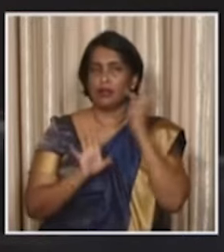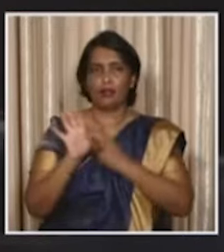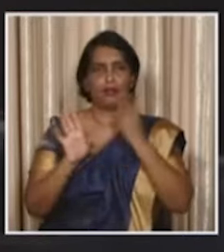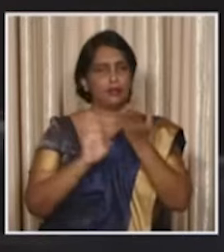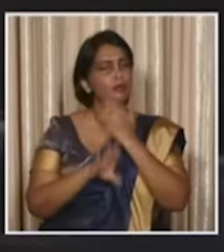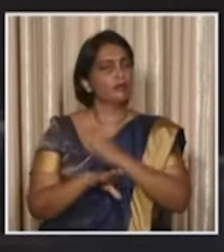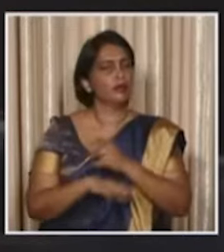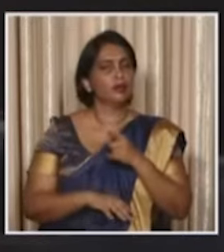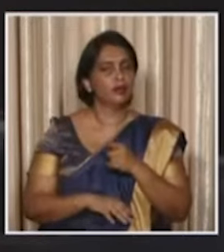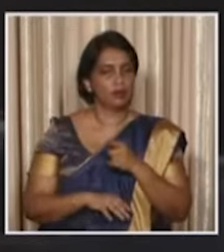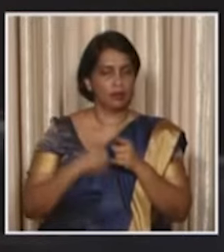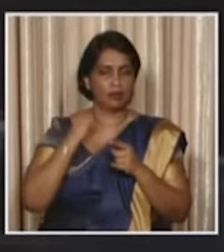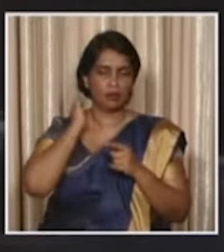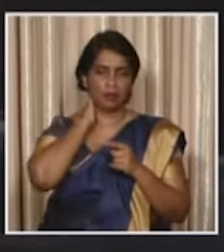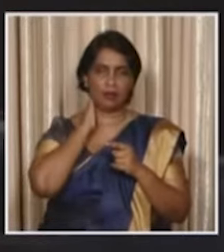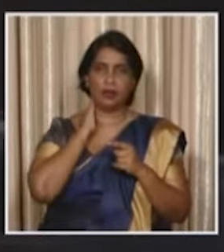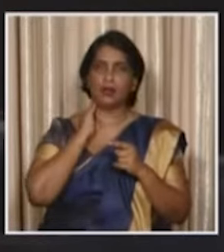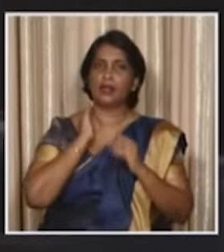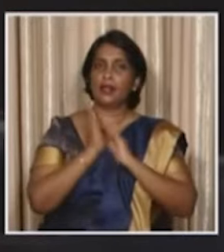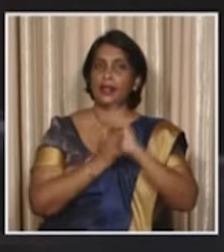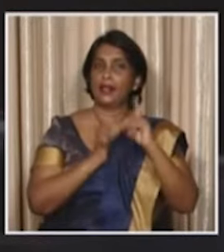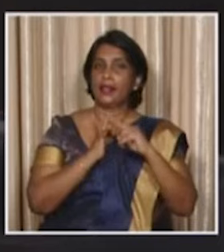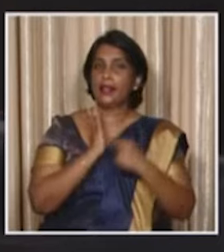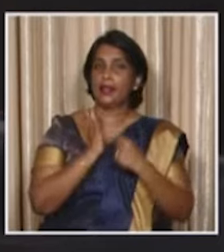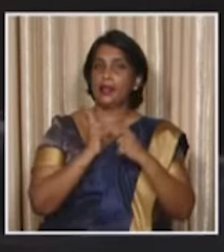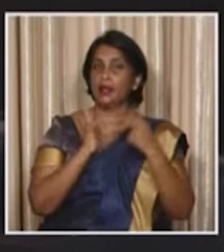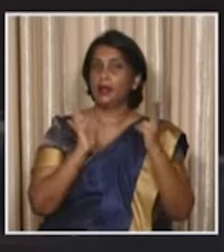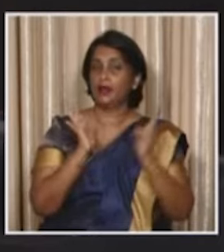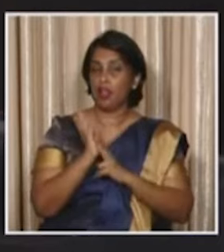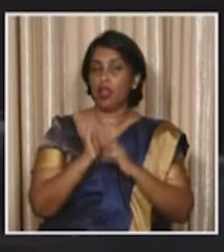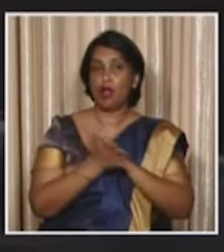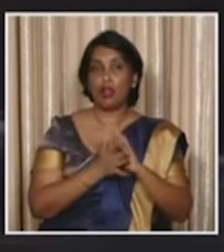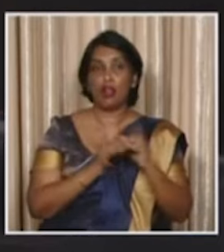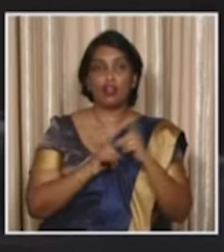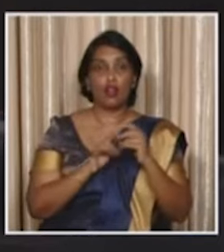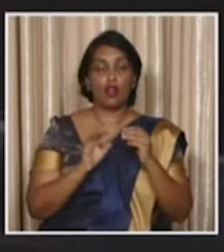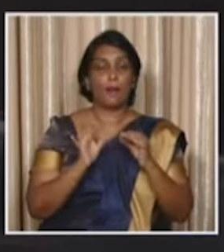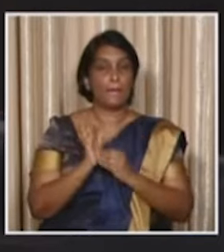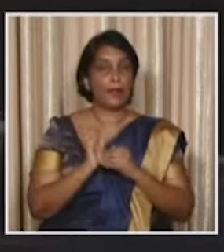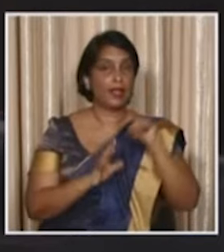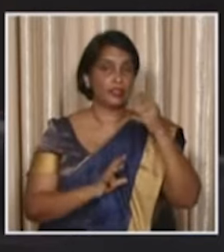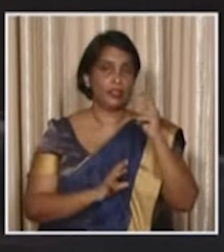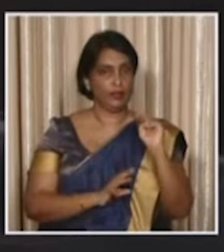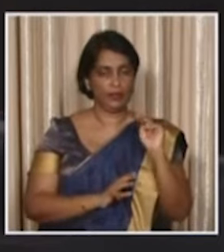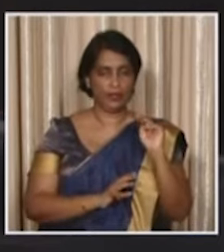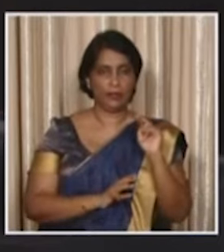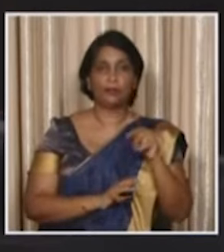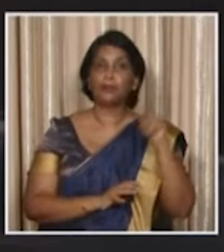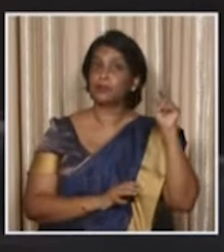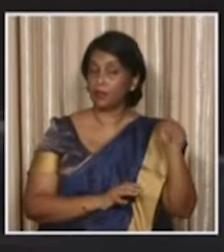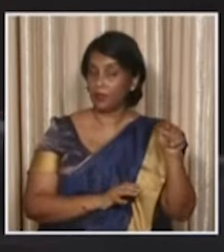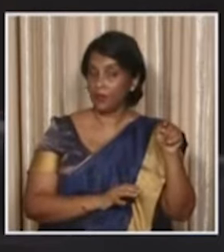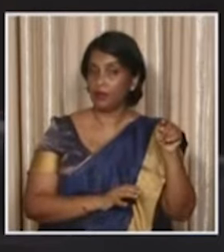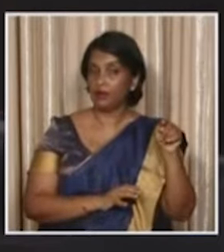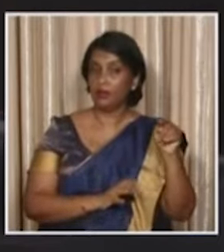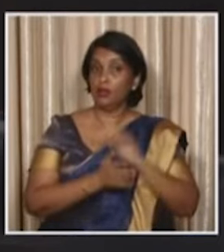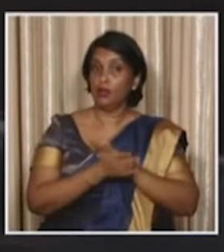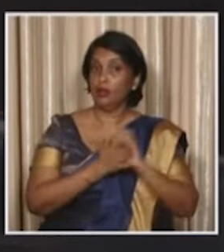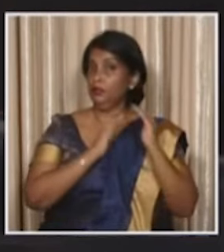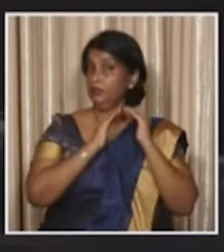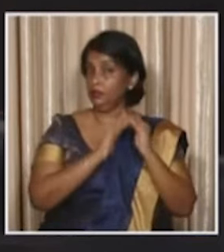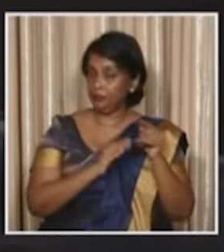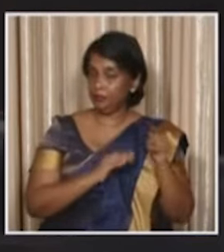කලින් හිල්ටන් හෝටලේ වැලියුේෂන් කරා ඩොලර් මිලියන 120කට. එතන තියෙන හෝටල්